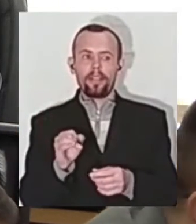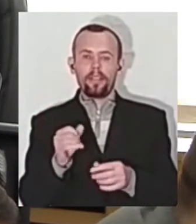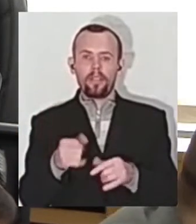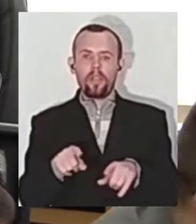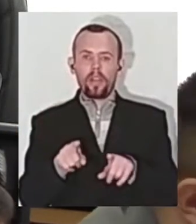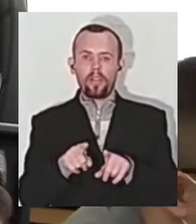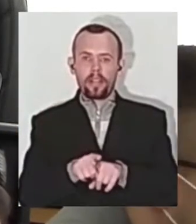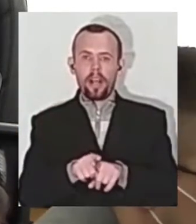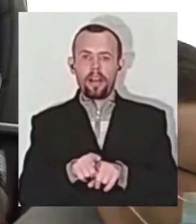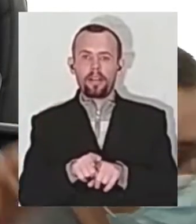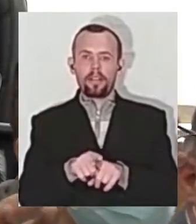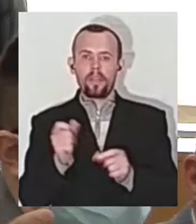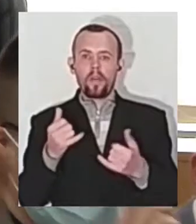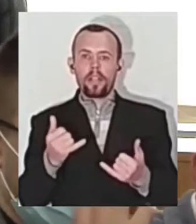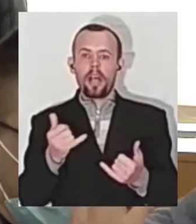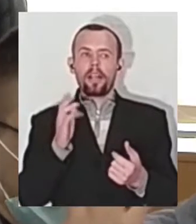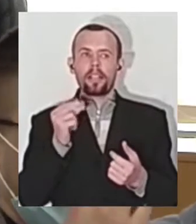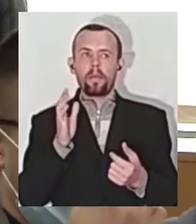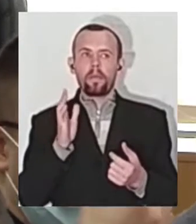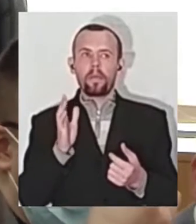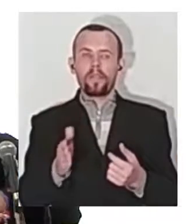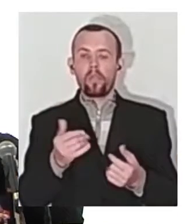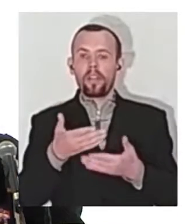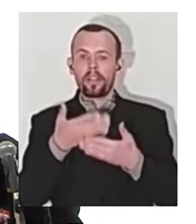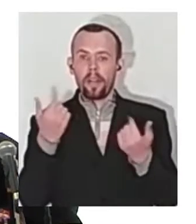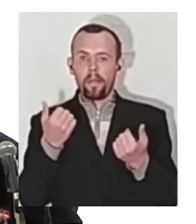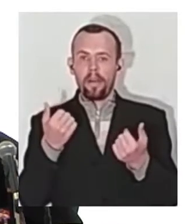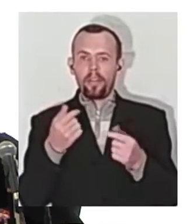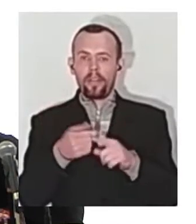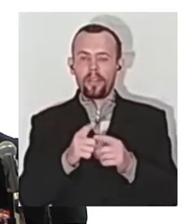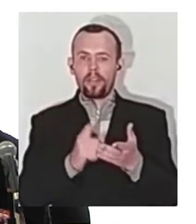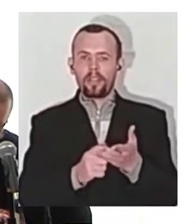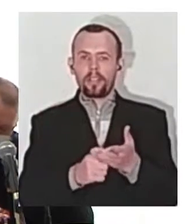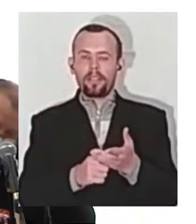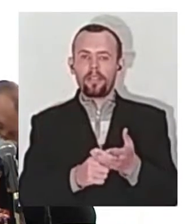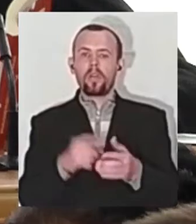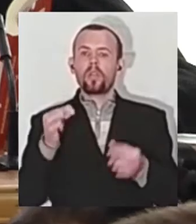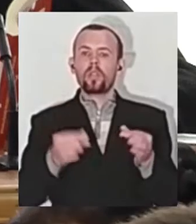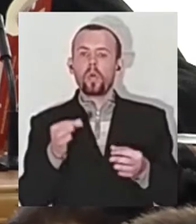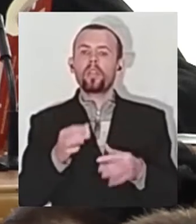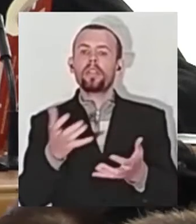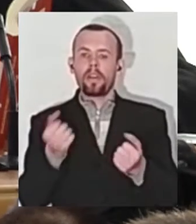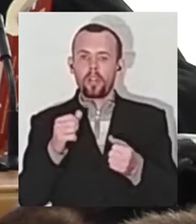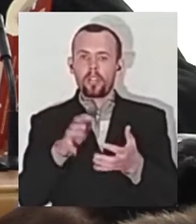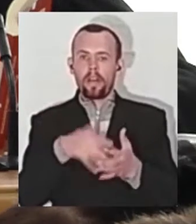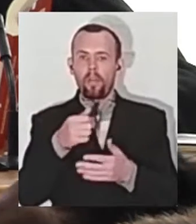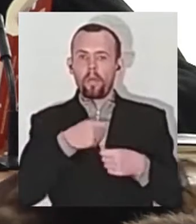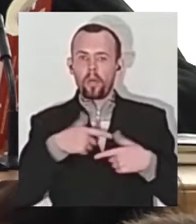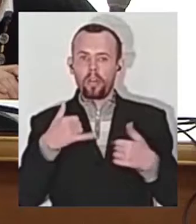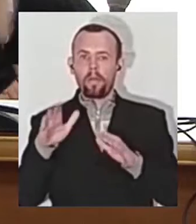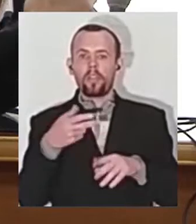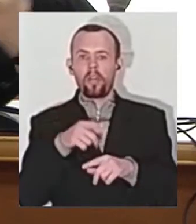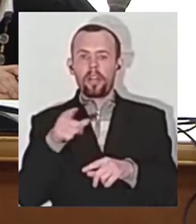далі. Зараз цієї позиції у нас немає, тому що ми не знали про ці докази. Судді схвалили заяву прокурорів. Після цього їм заявив про